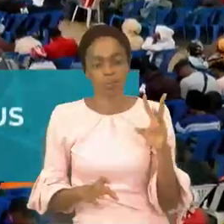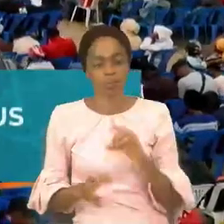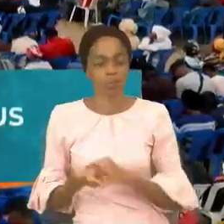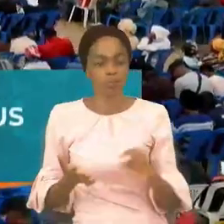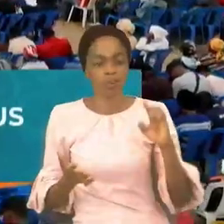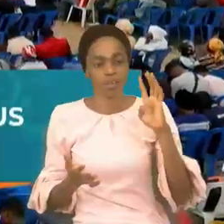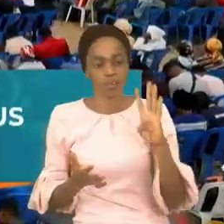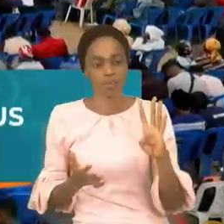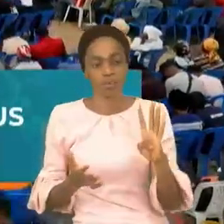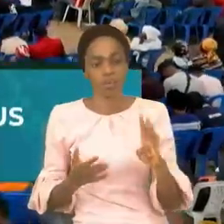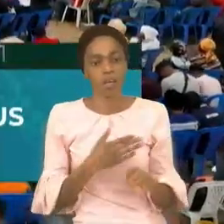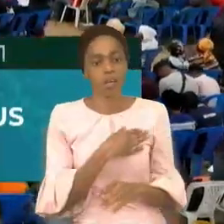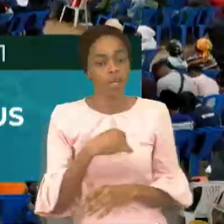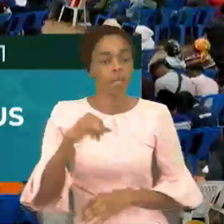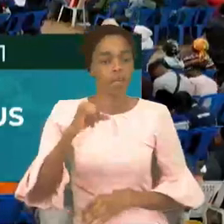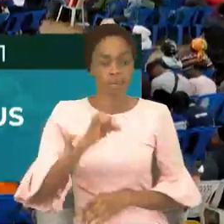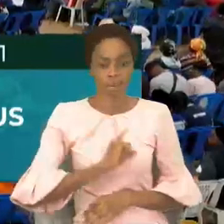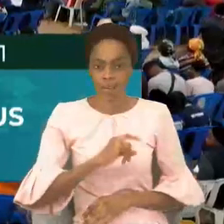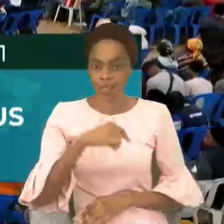4.